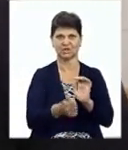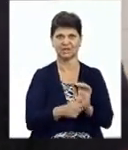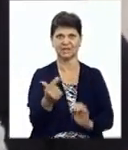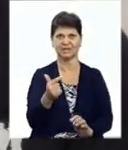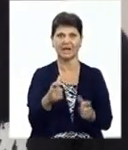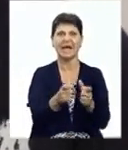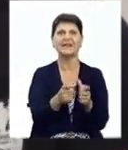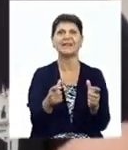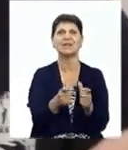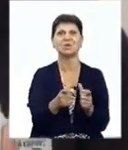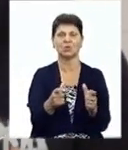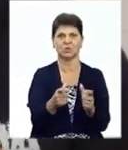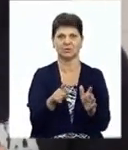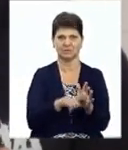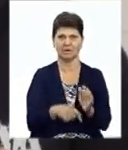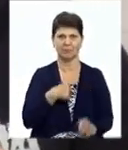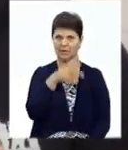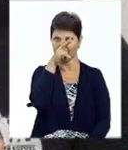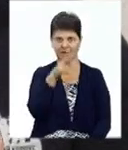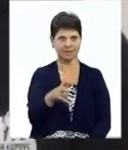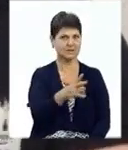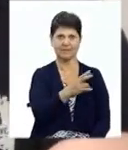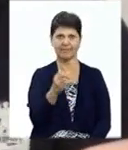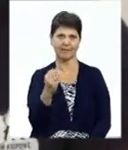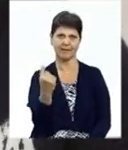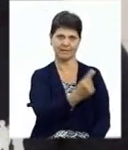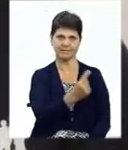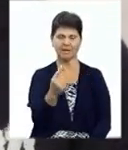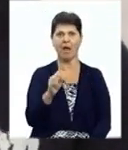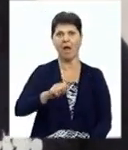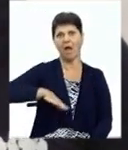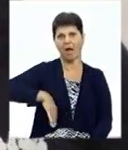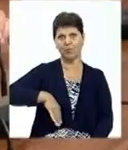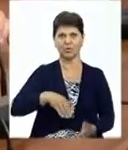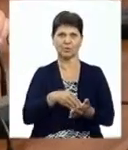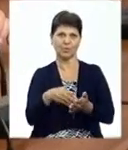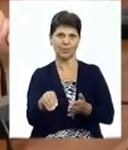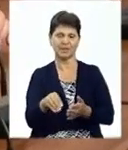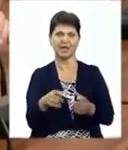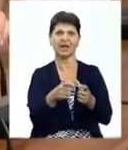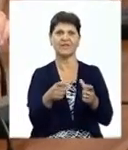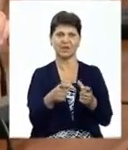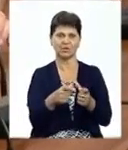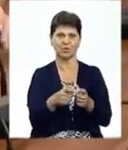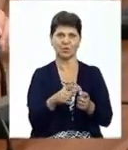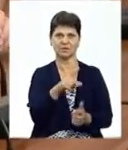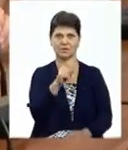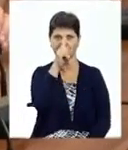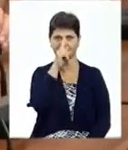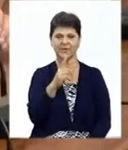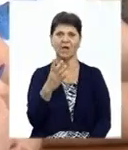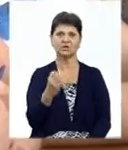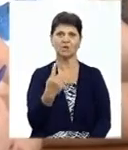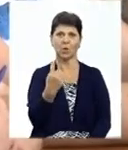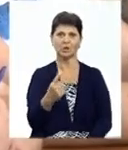провізник квиток за них не за? Чи мені 3 місяці не їздити, так? А потім купити квиток на один місяць? Ще однією стороною, яка виступала